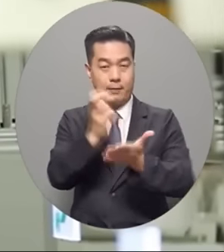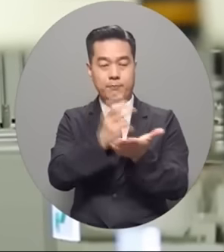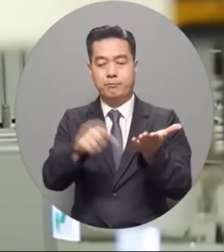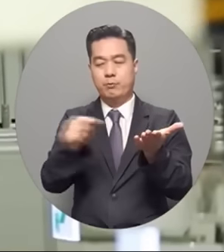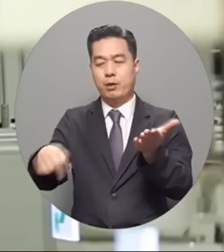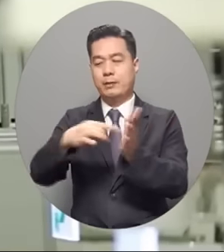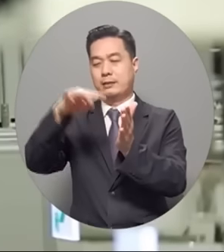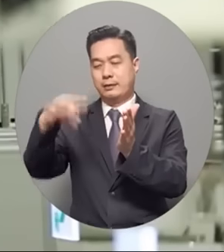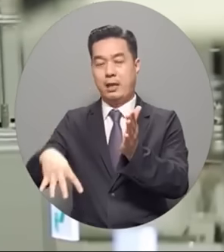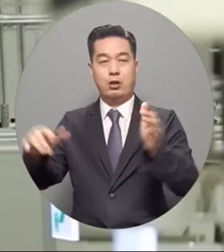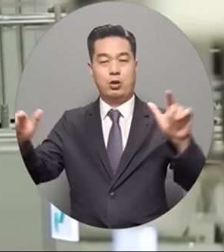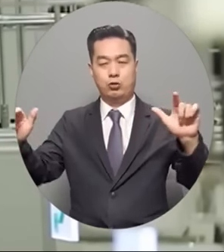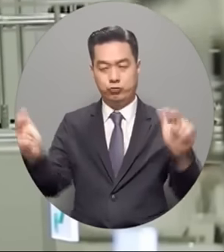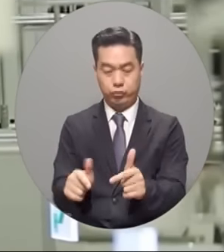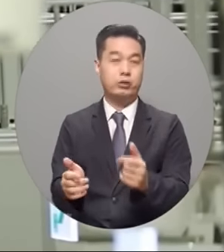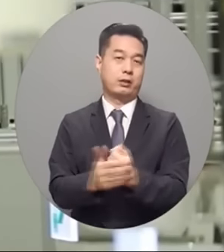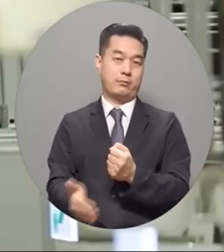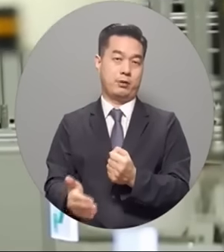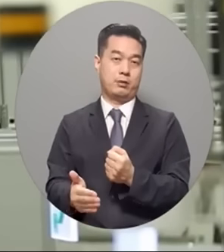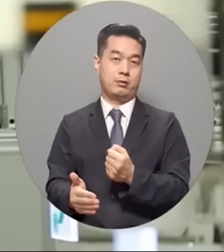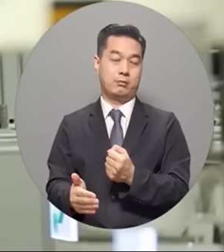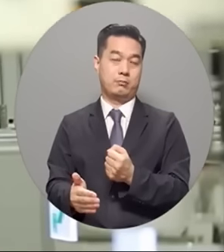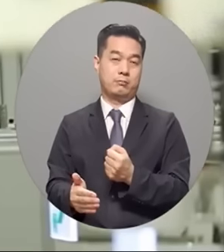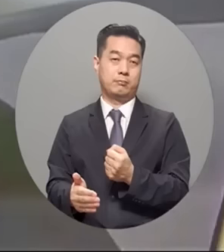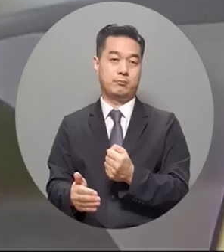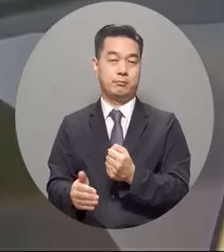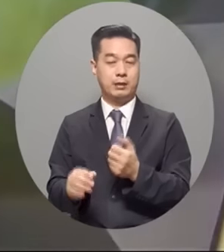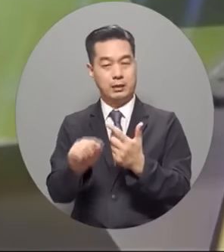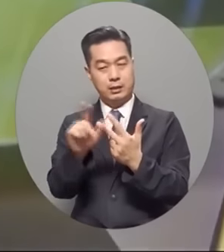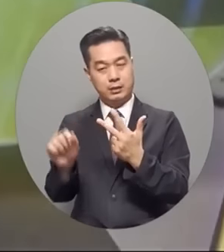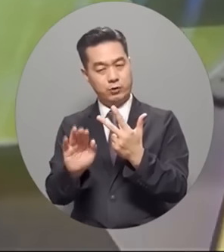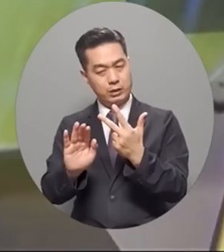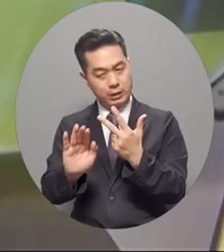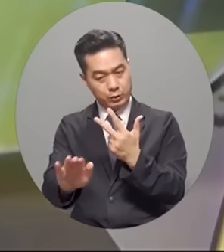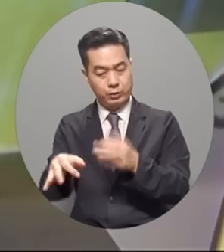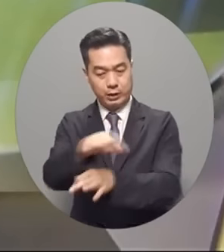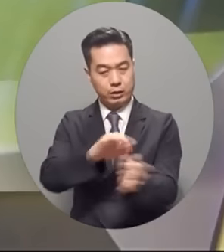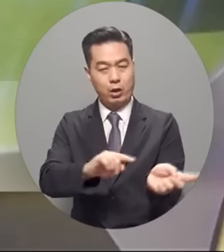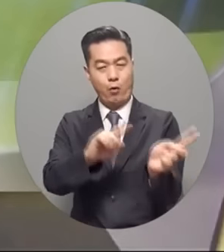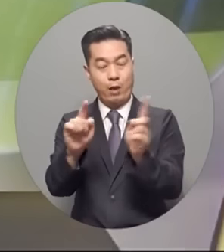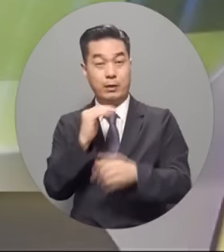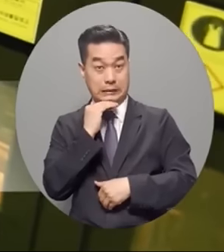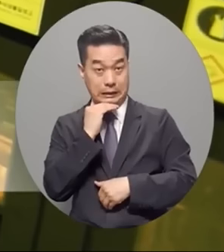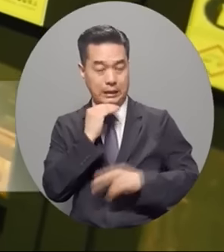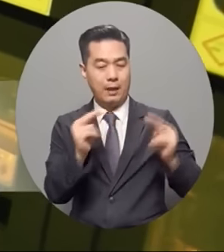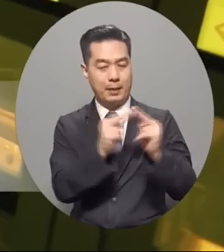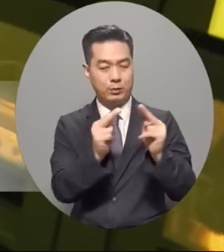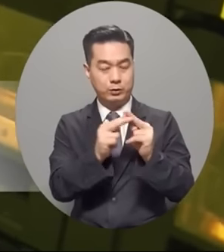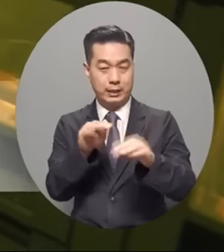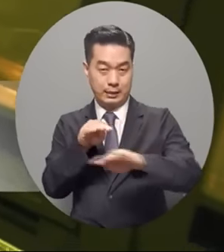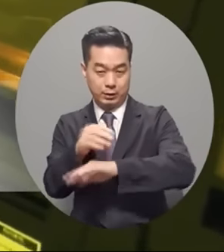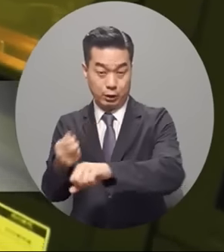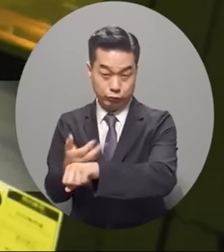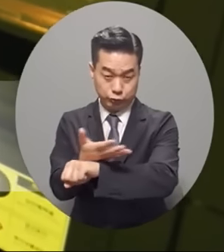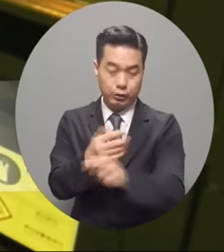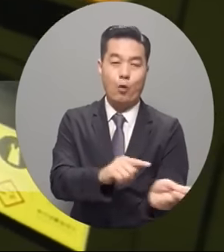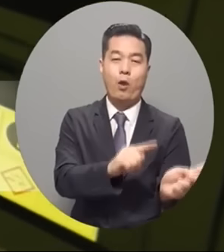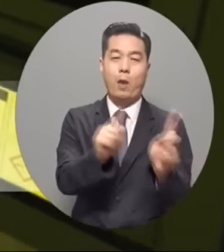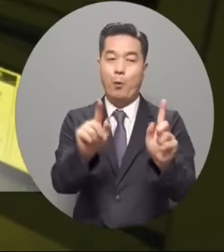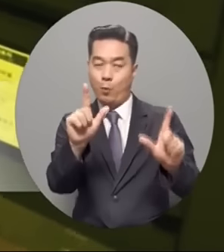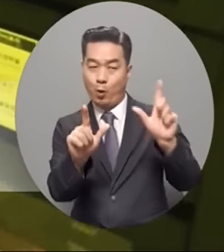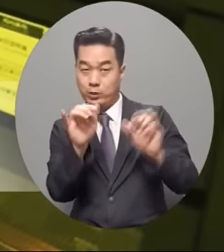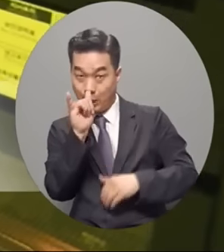때문입니다. 정부는 하반기 경기 회복에 기대를 걸고 있습니다. 반도체와 자동차 수출이 회복될 조짐을 보이고